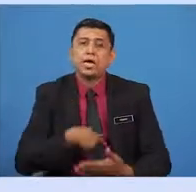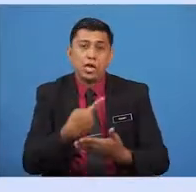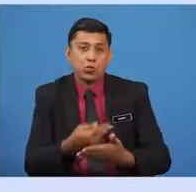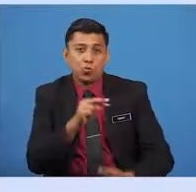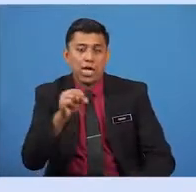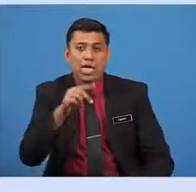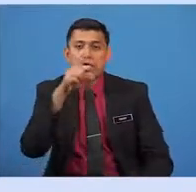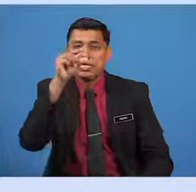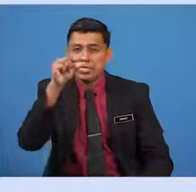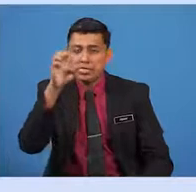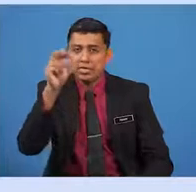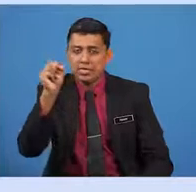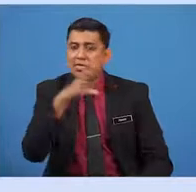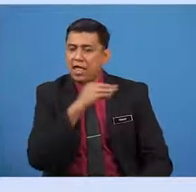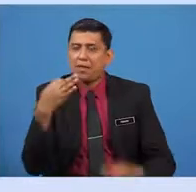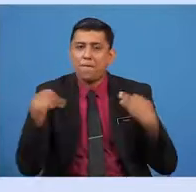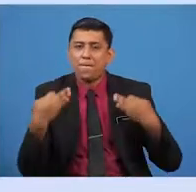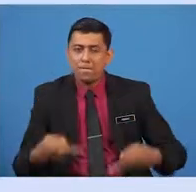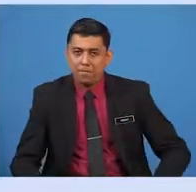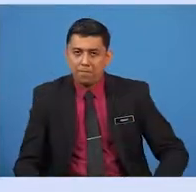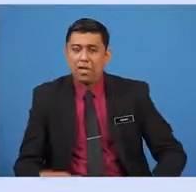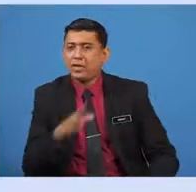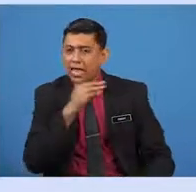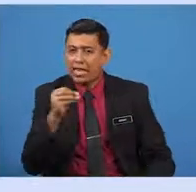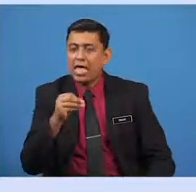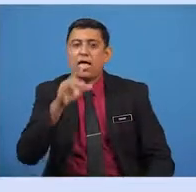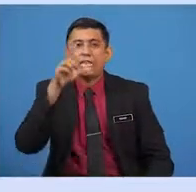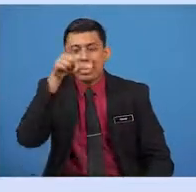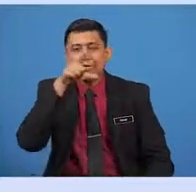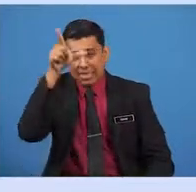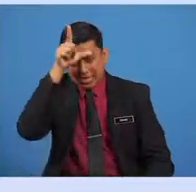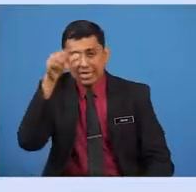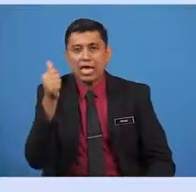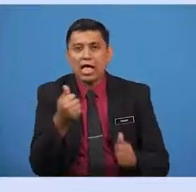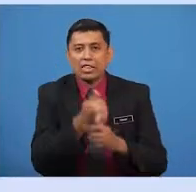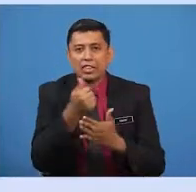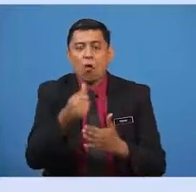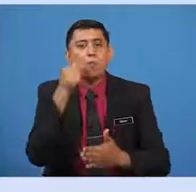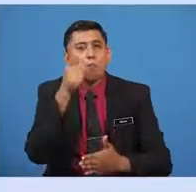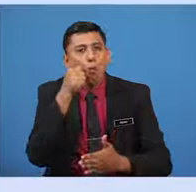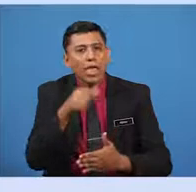kandungan genetik dan fizikalnya termasuk jantina.